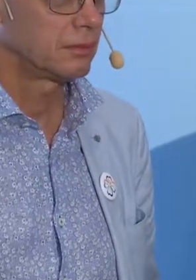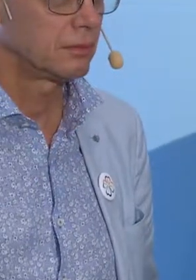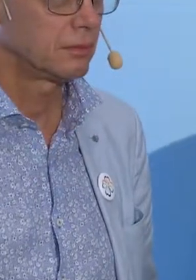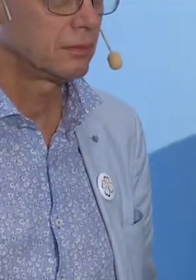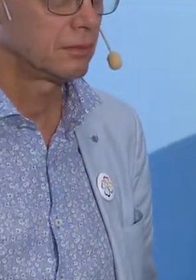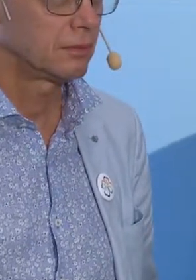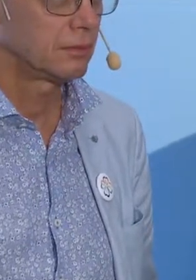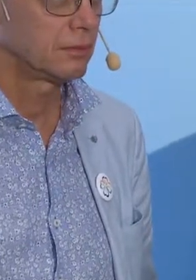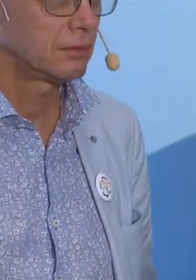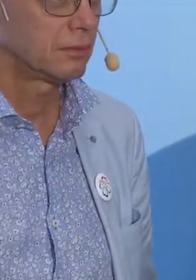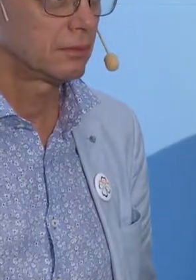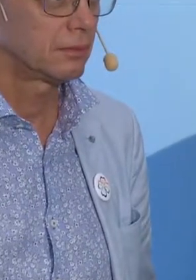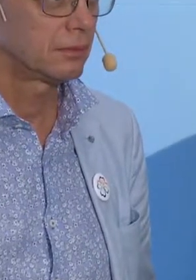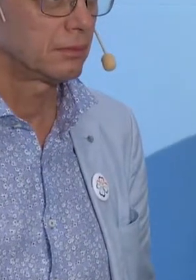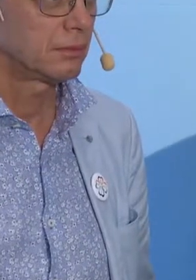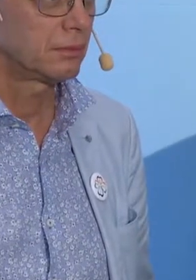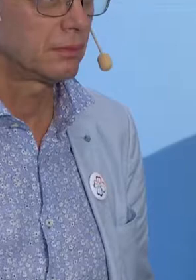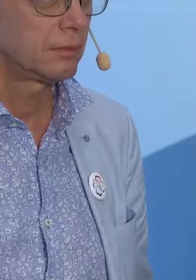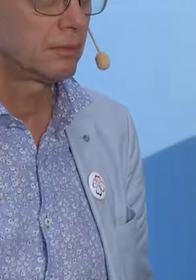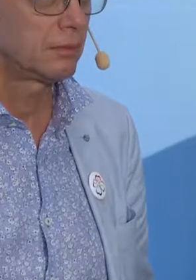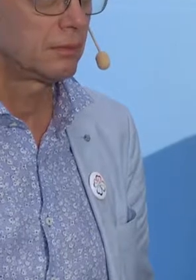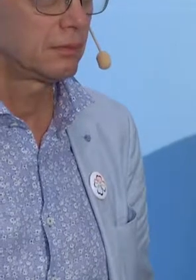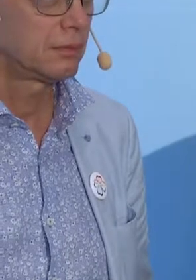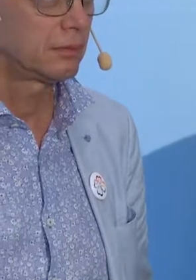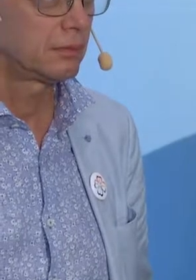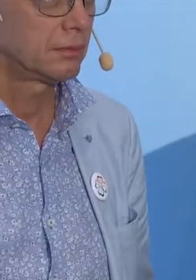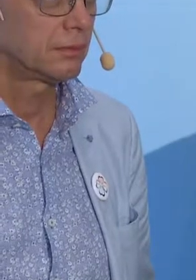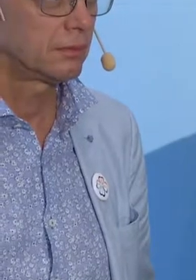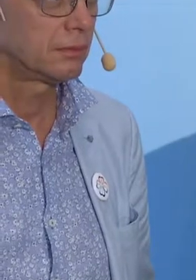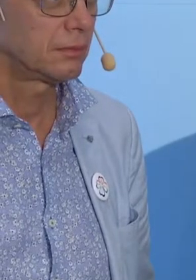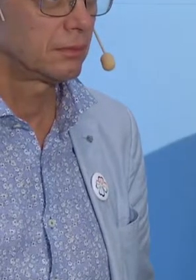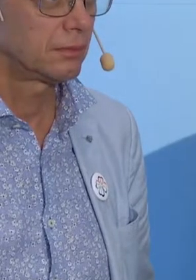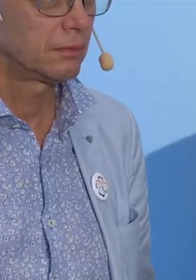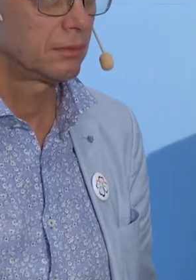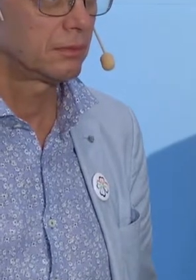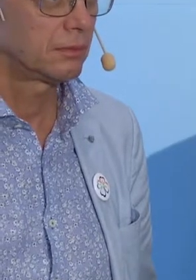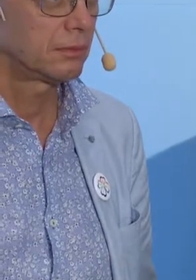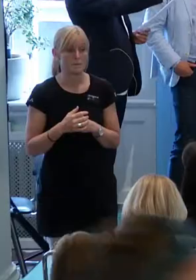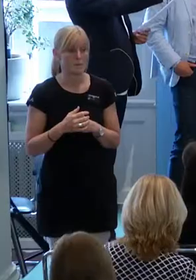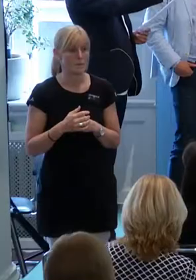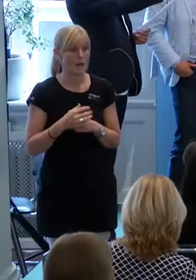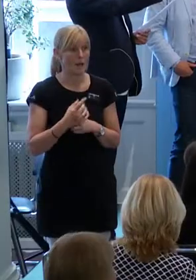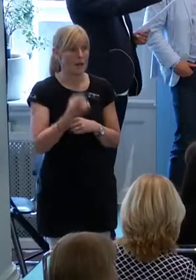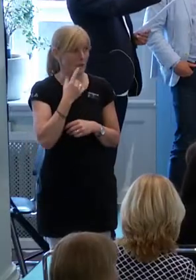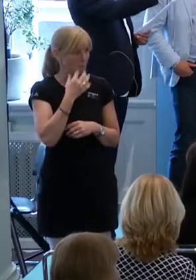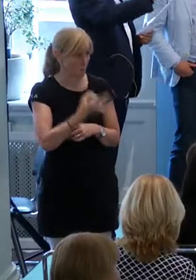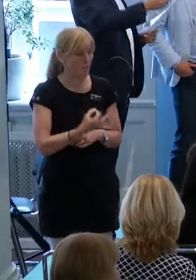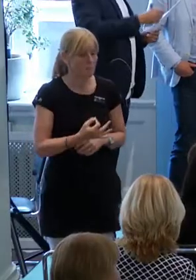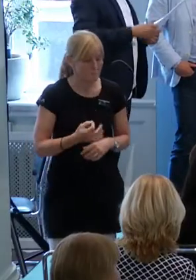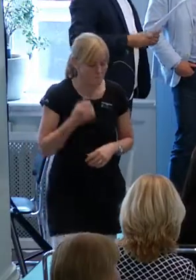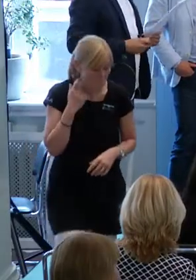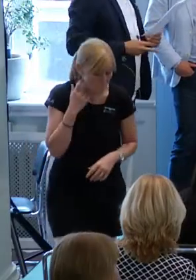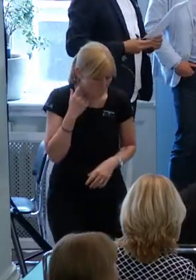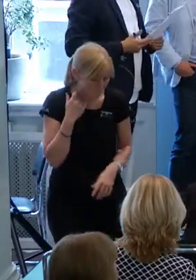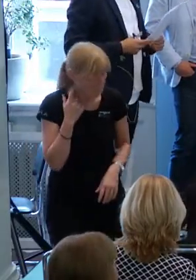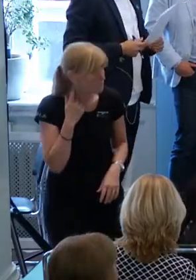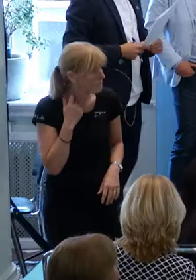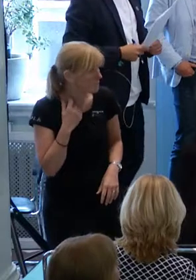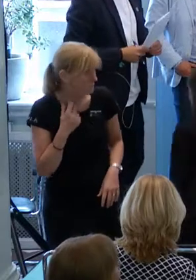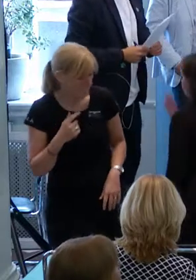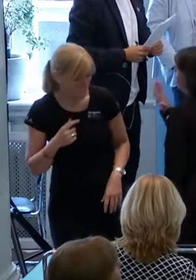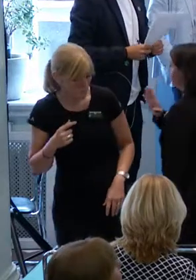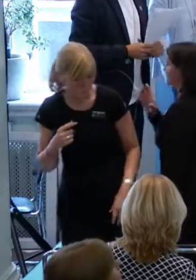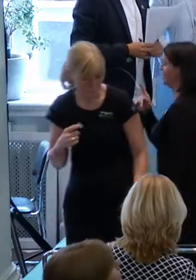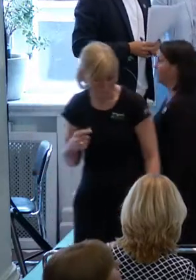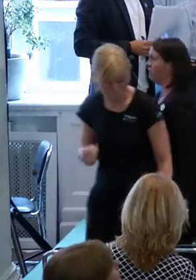en spännande utveckling. Men vi ser ju den nu faktiskt ske. Så. Då har vi en fråga till här. Hej, jag heter